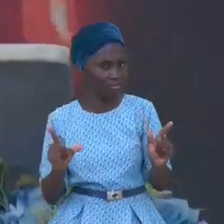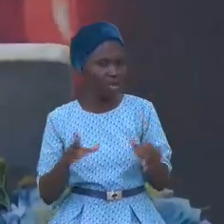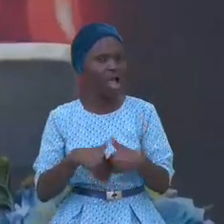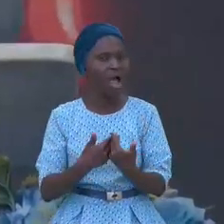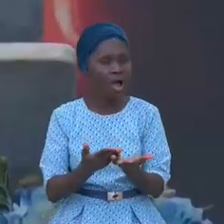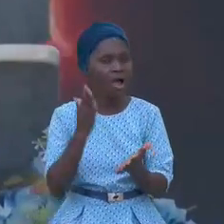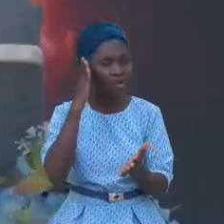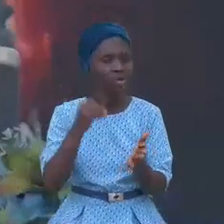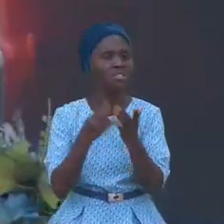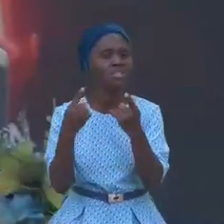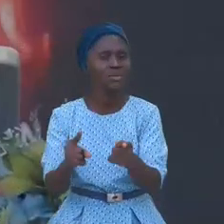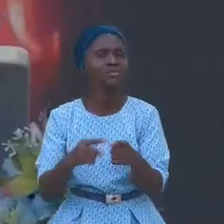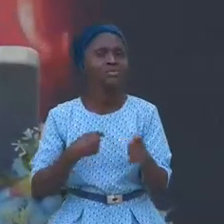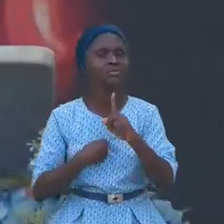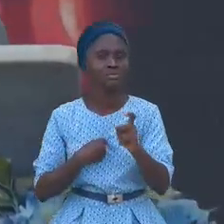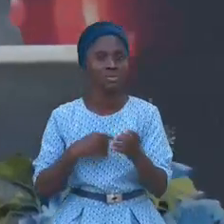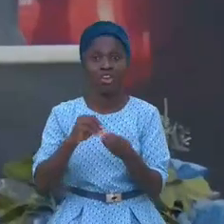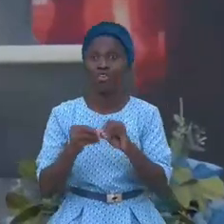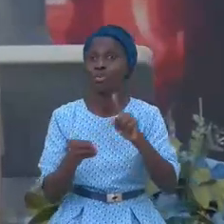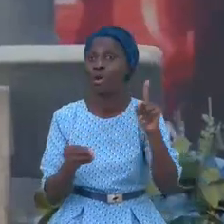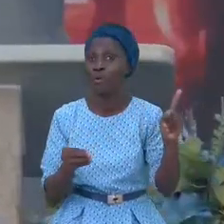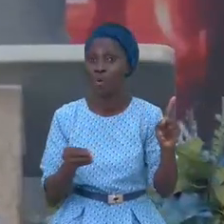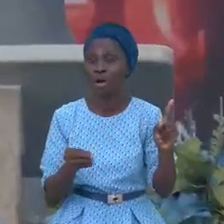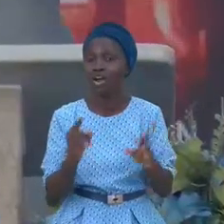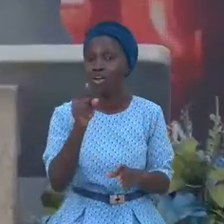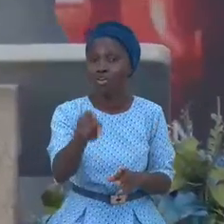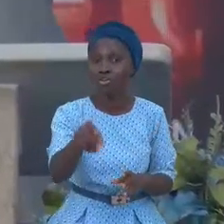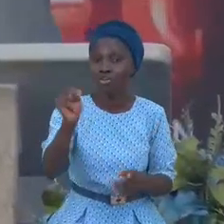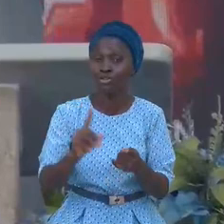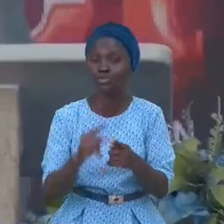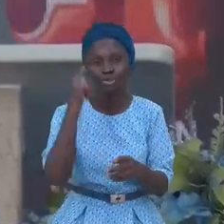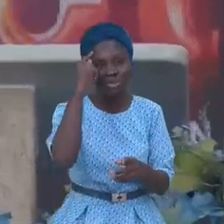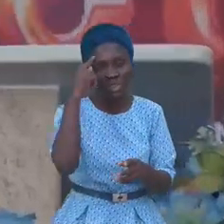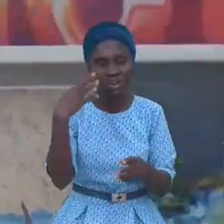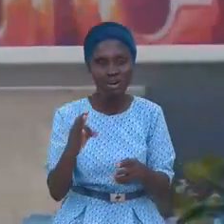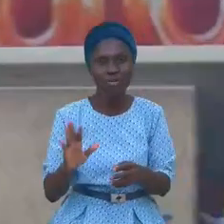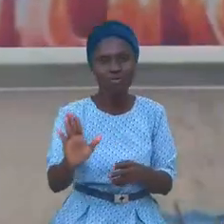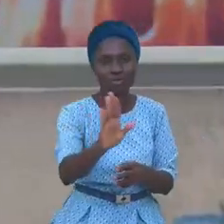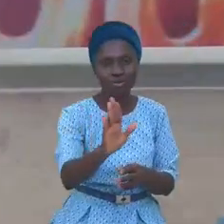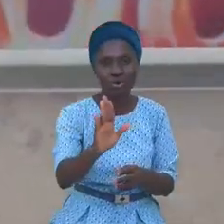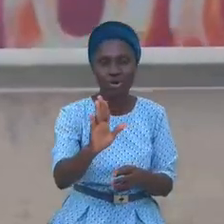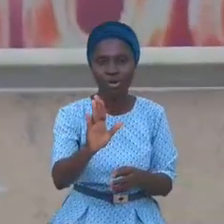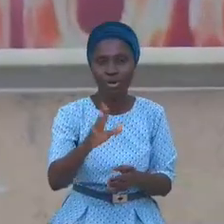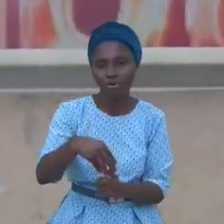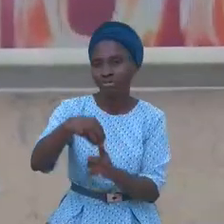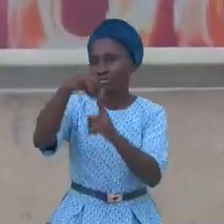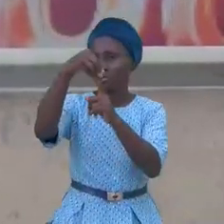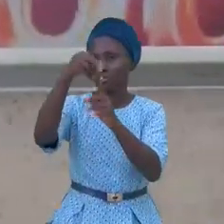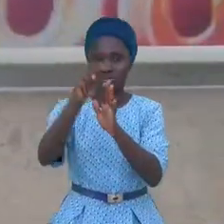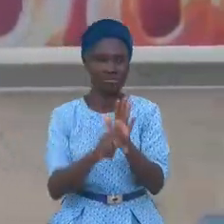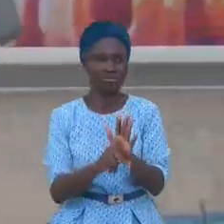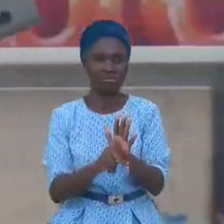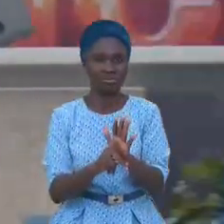Comment cela va m'arriver, premièrement? Pense à ton unicité. Personne d'autre sur